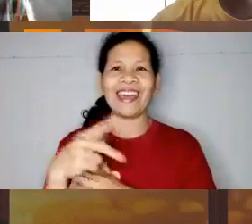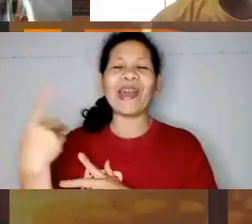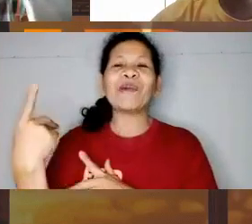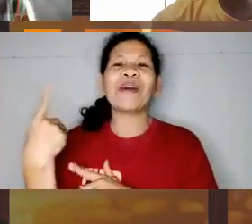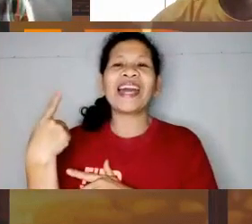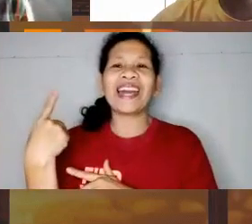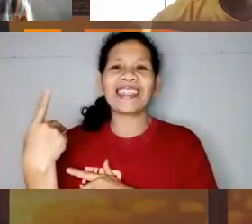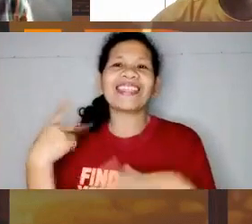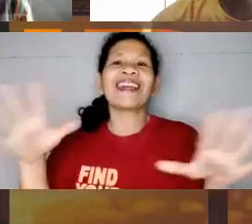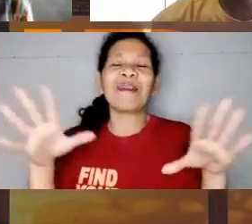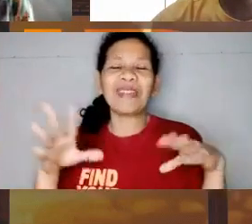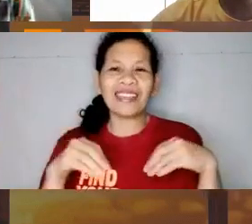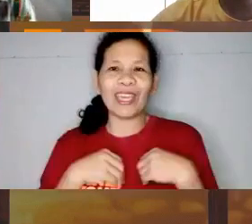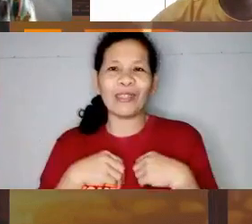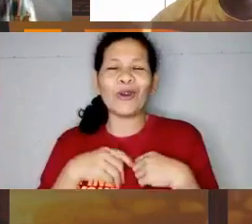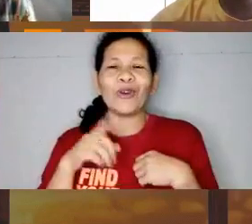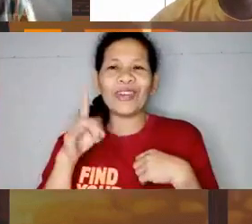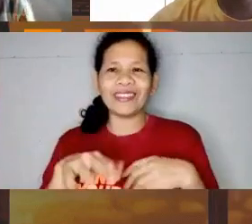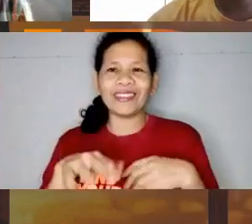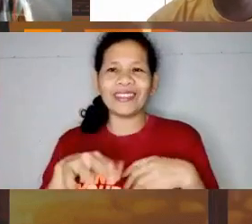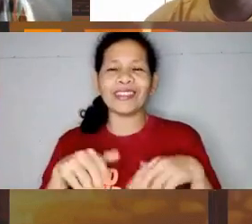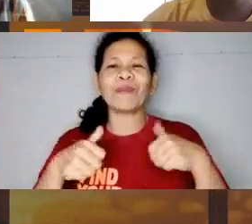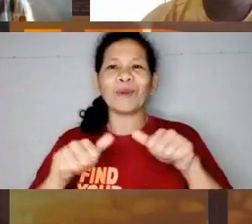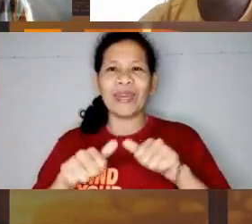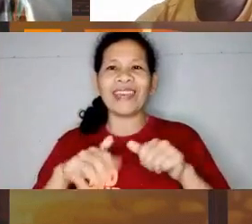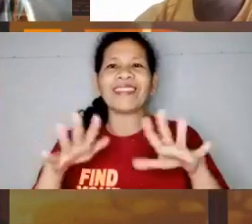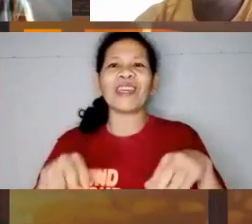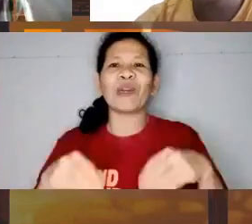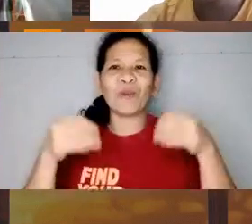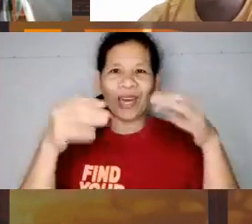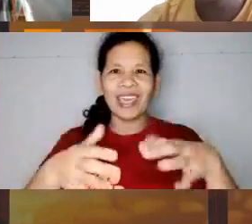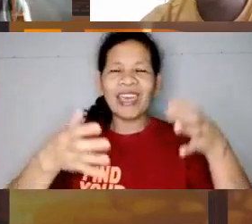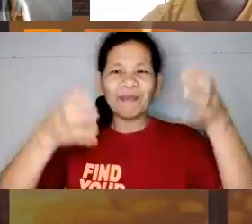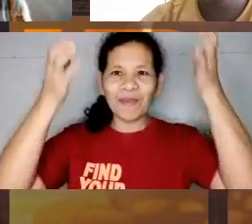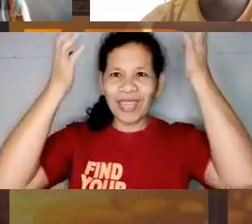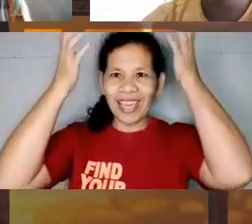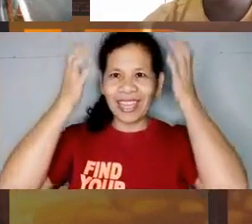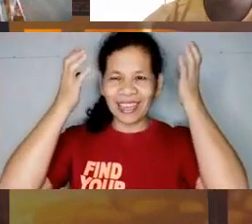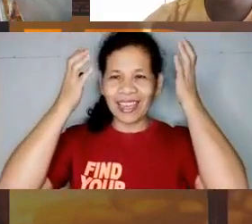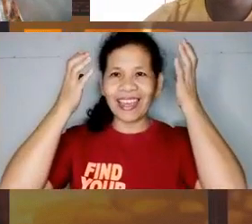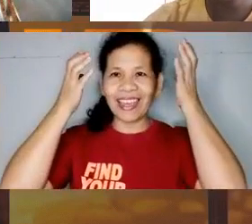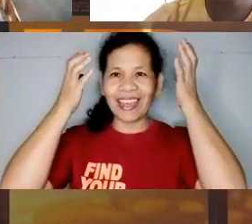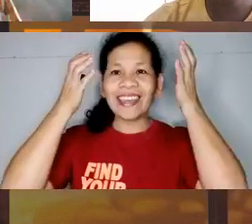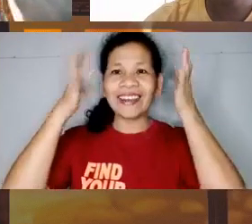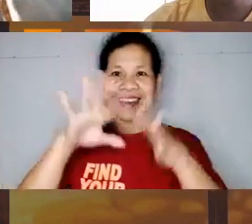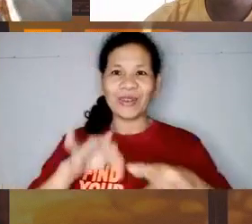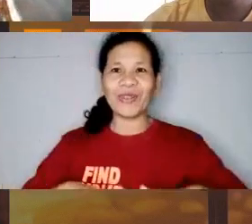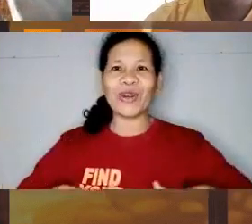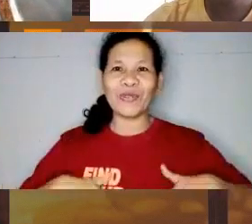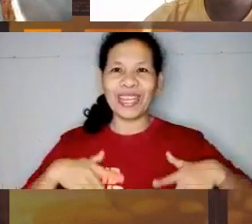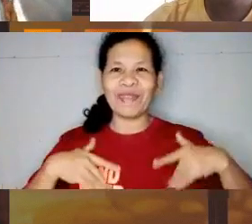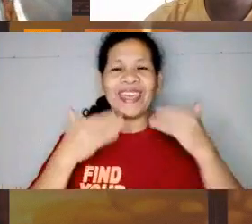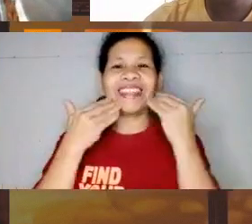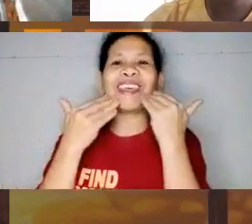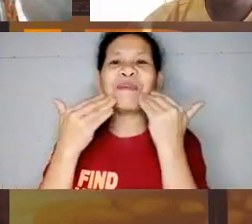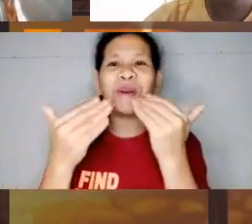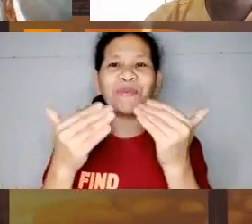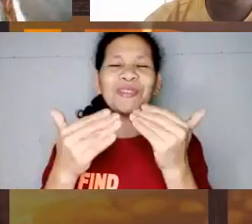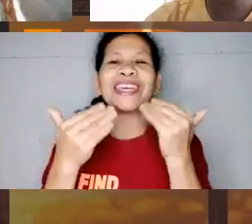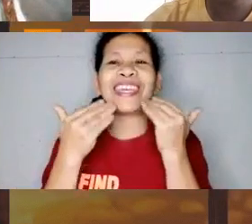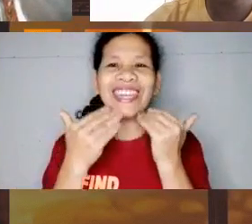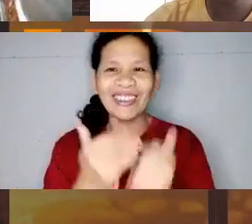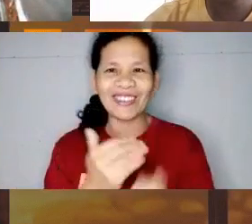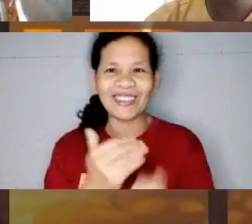ay matatanggap natin yung God's approval at tayo po ay ibigyan ng crown of life. Thank